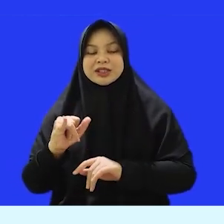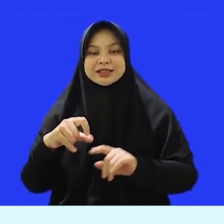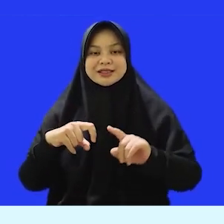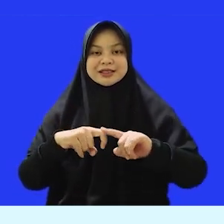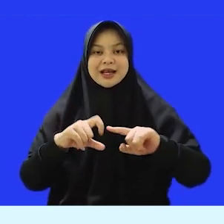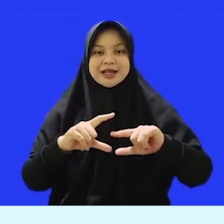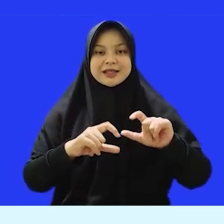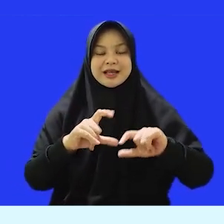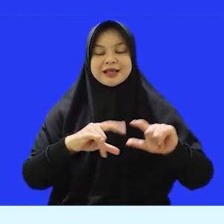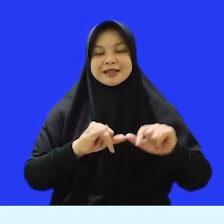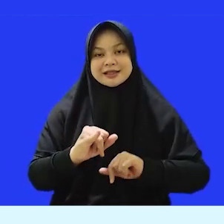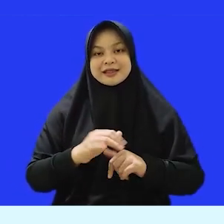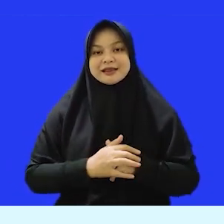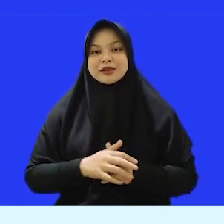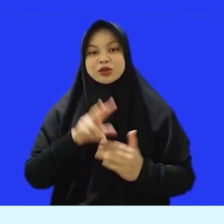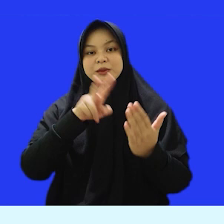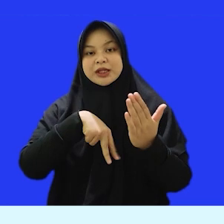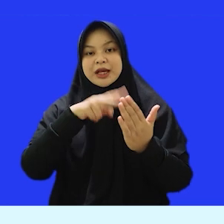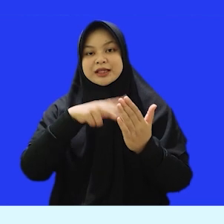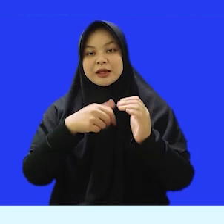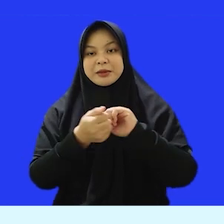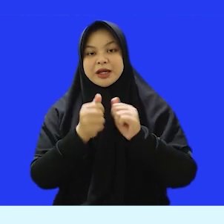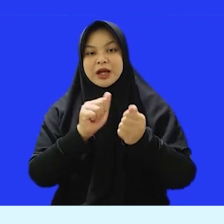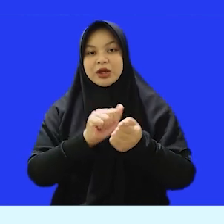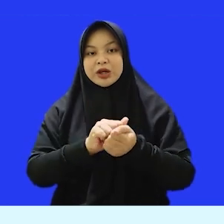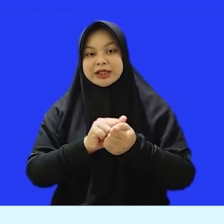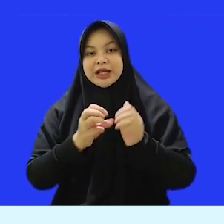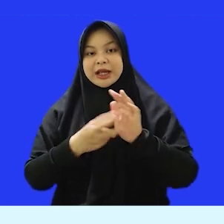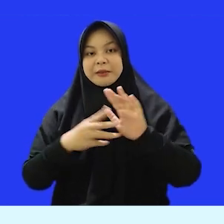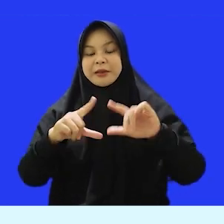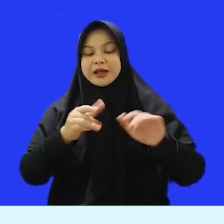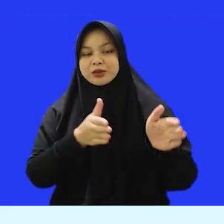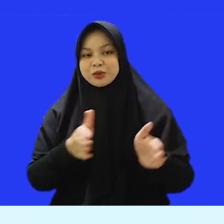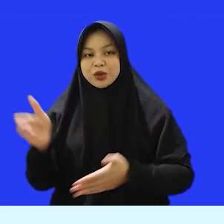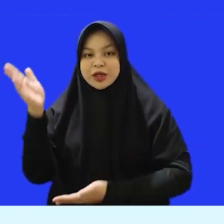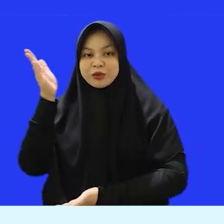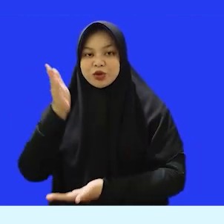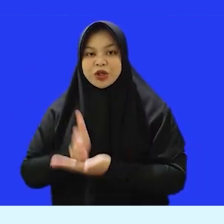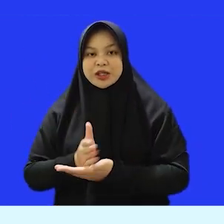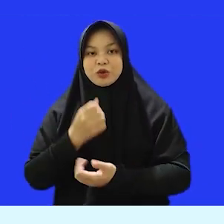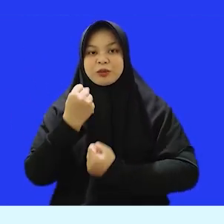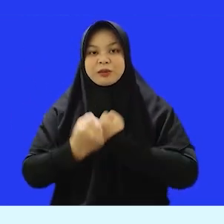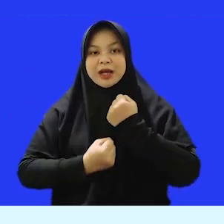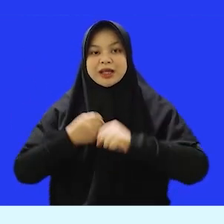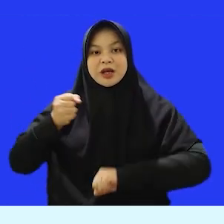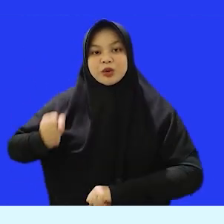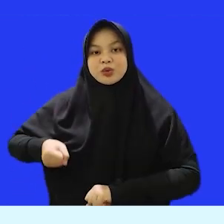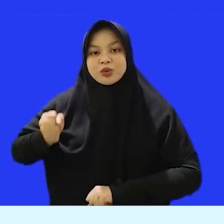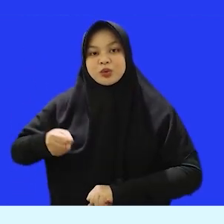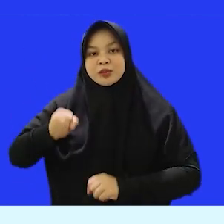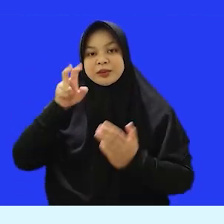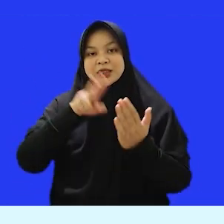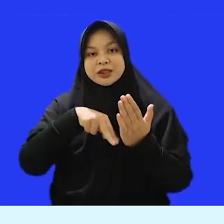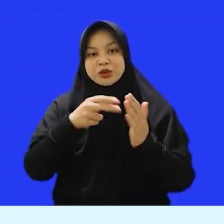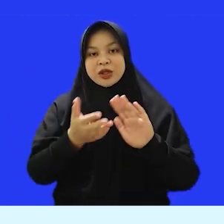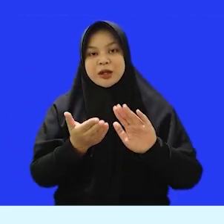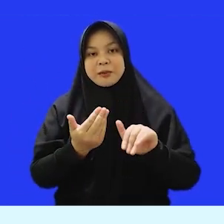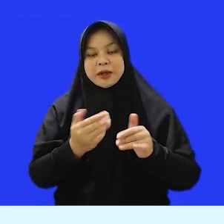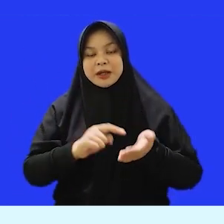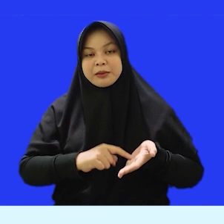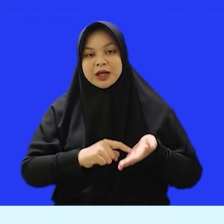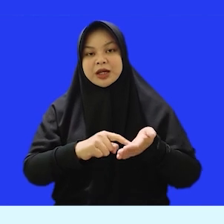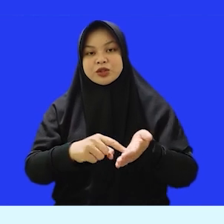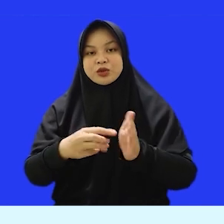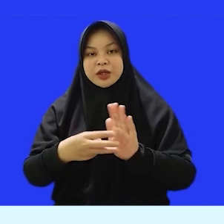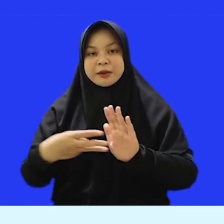pemeriksaan perkara oleh hakim di Mahkamah Agung, kemudian putusan. Upaya hukum peninjauan kembali,